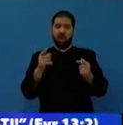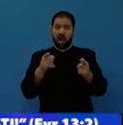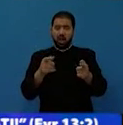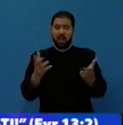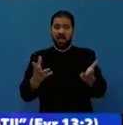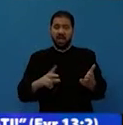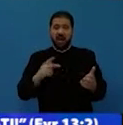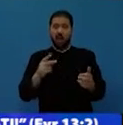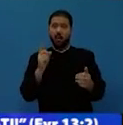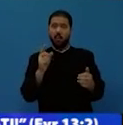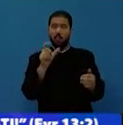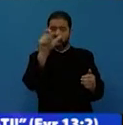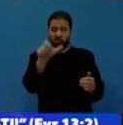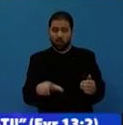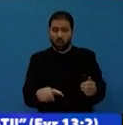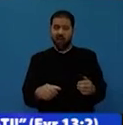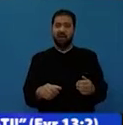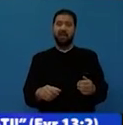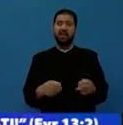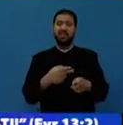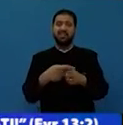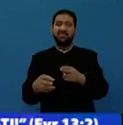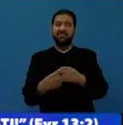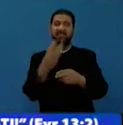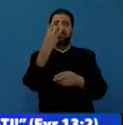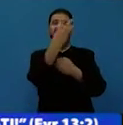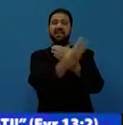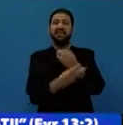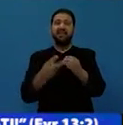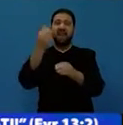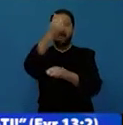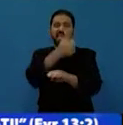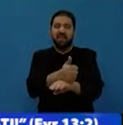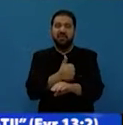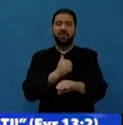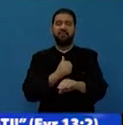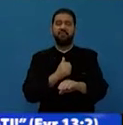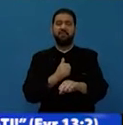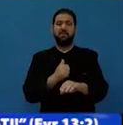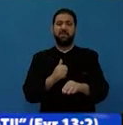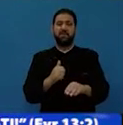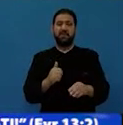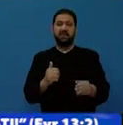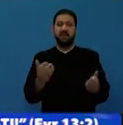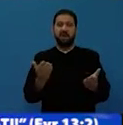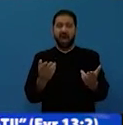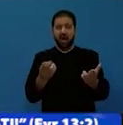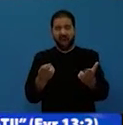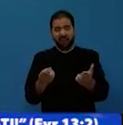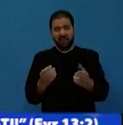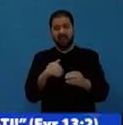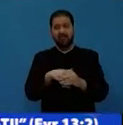practicând filoxenia, da, practicând primirea, virtutea primirii străinilor, a